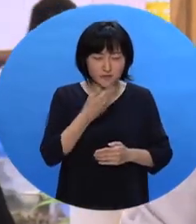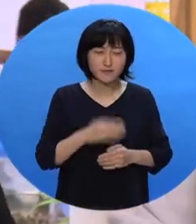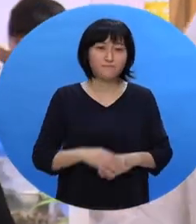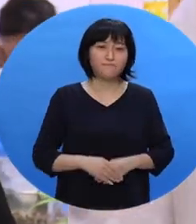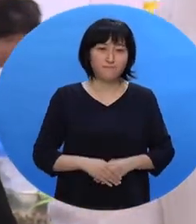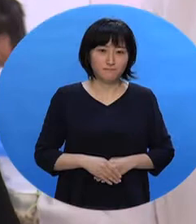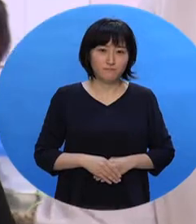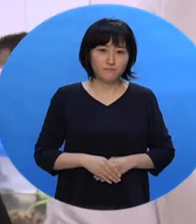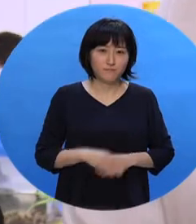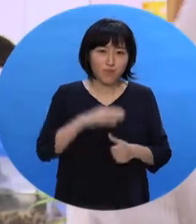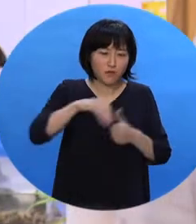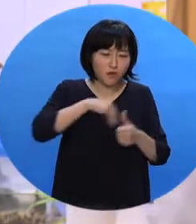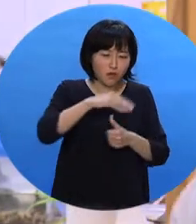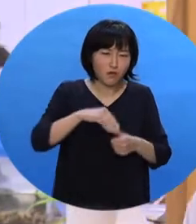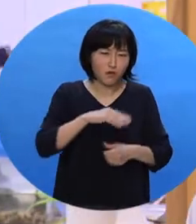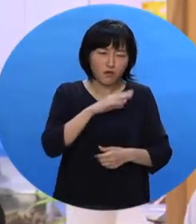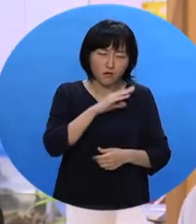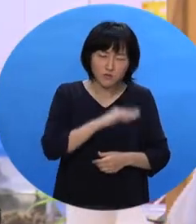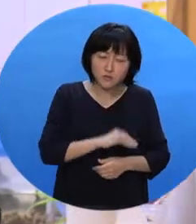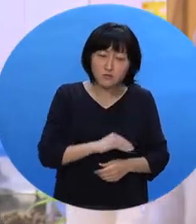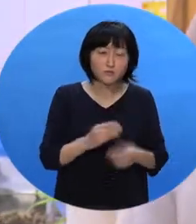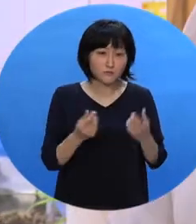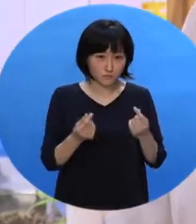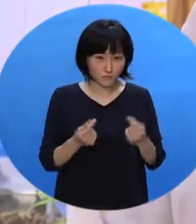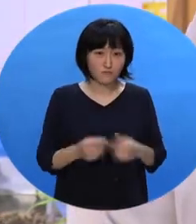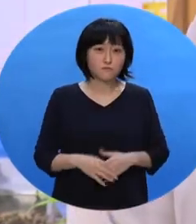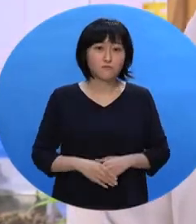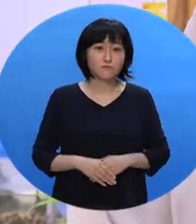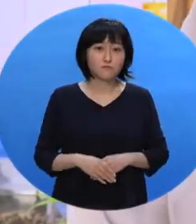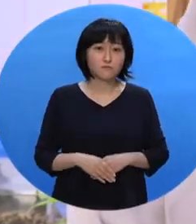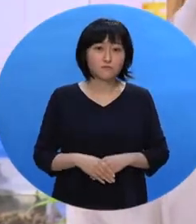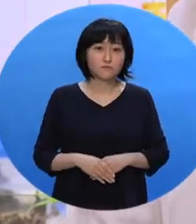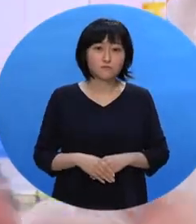事。一人でやればいいと思う。 じゃ